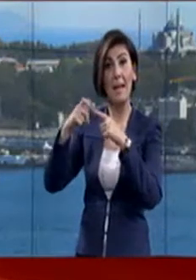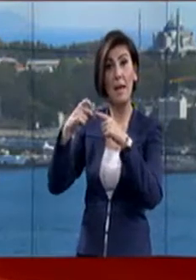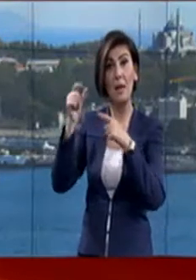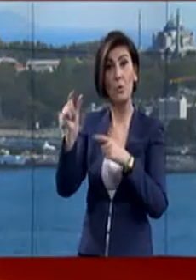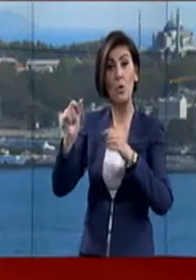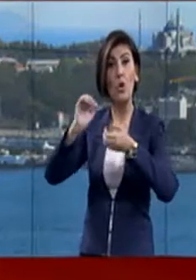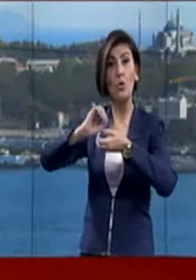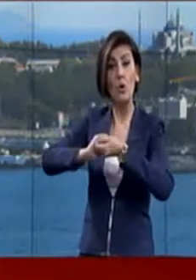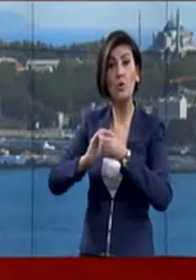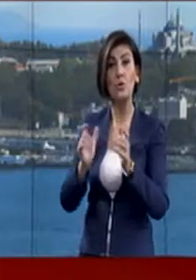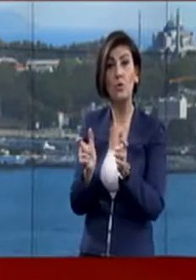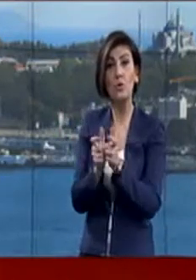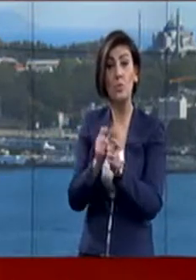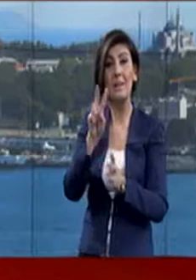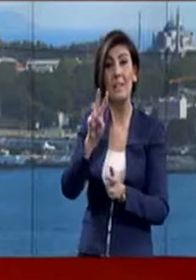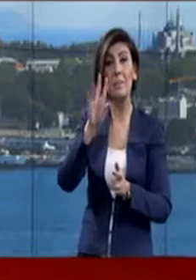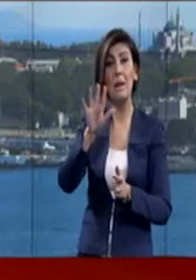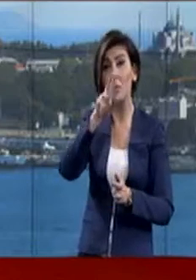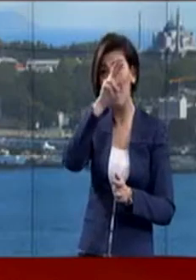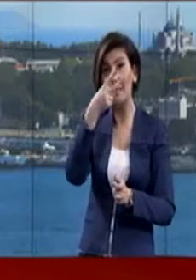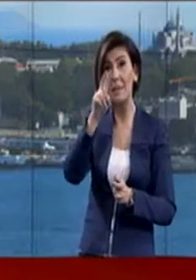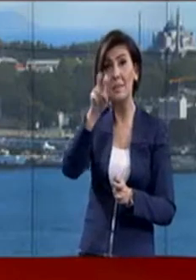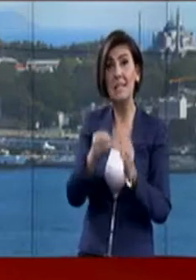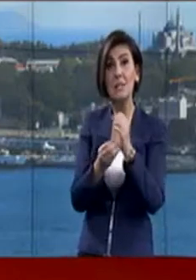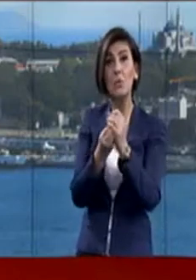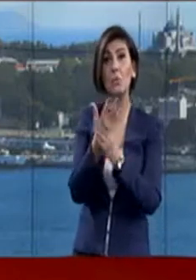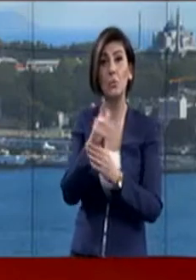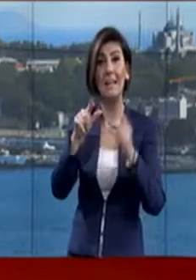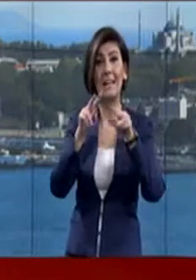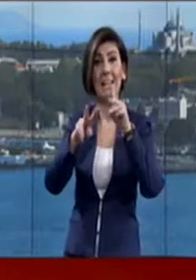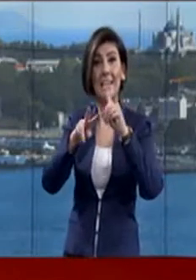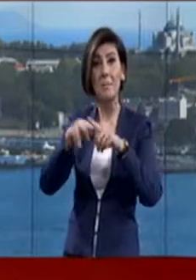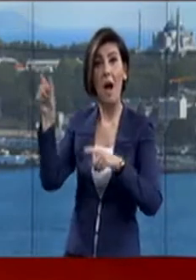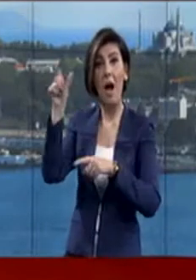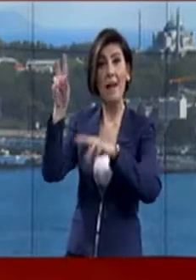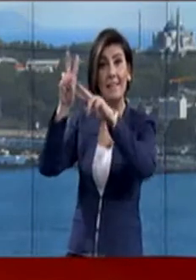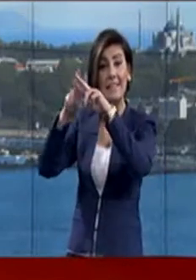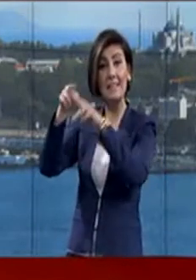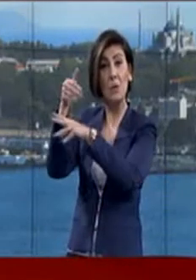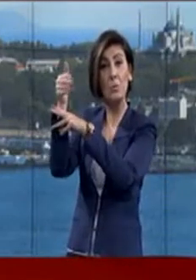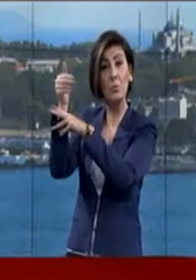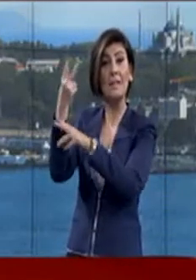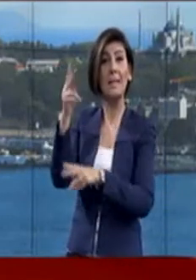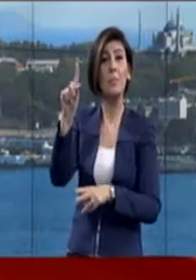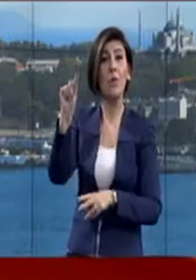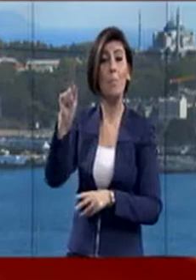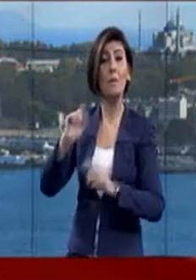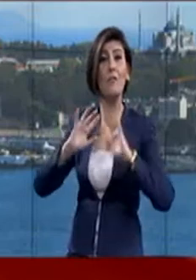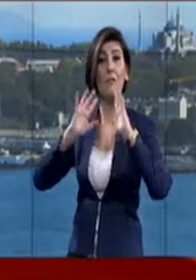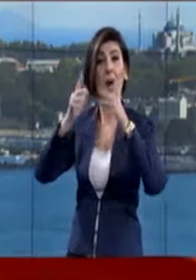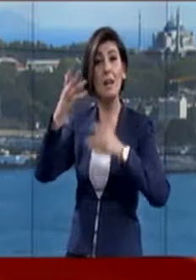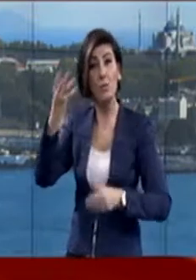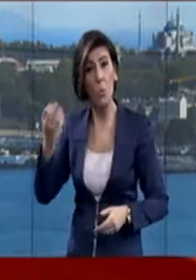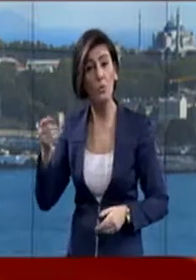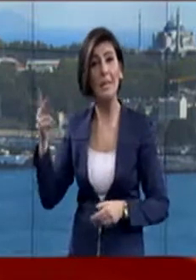Grubu 25 Mart 2008 tarihinde kuruldu. Lima'daki Ay Yıldızlı Büyükelçilik 2011 yılında faaliyete geçti. İki ülke